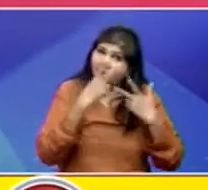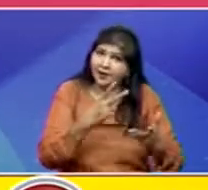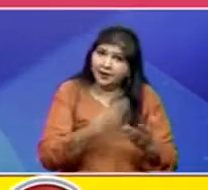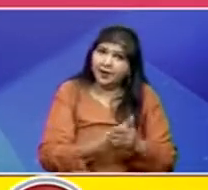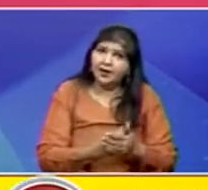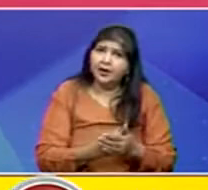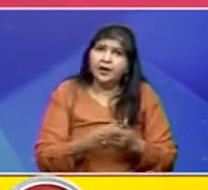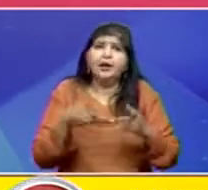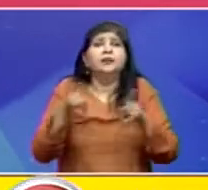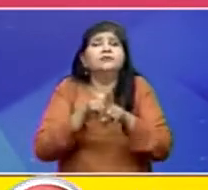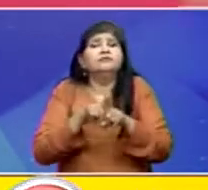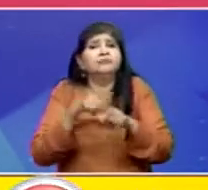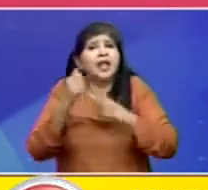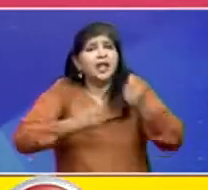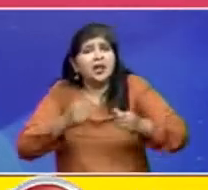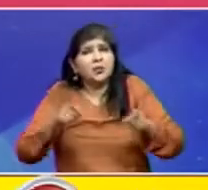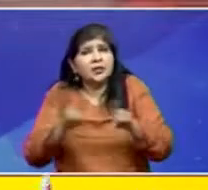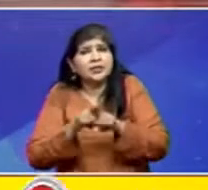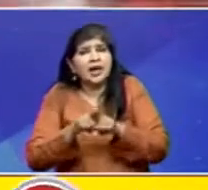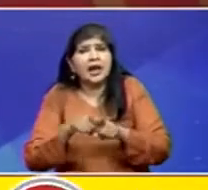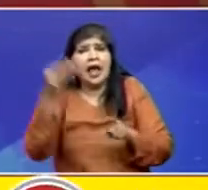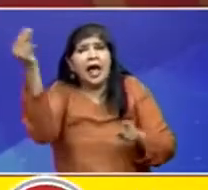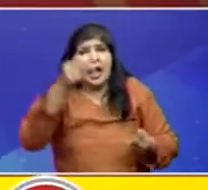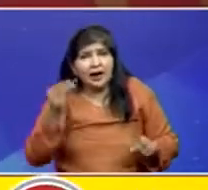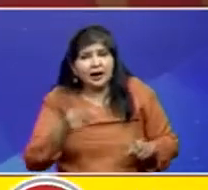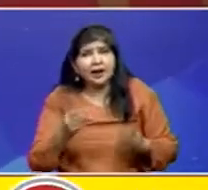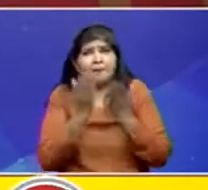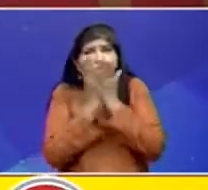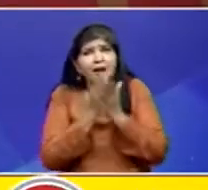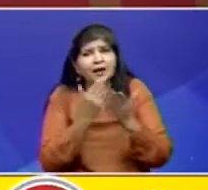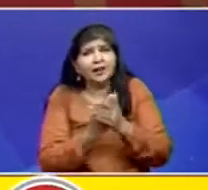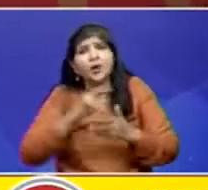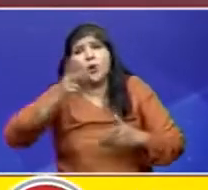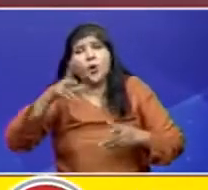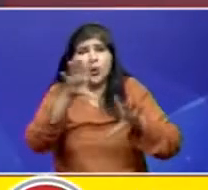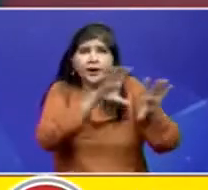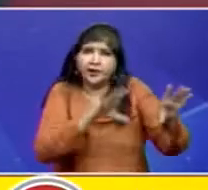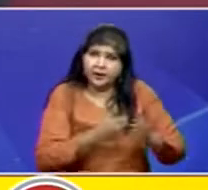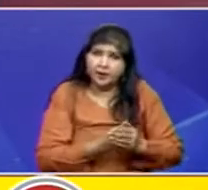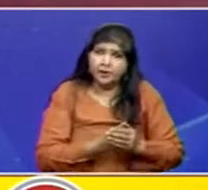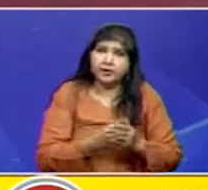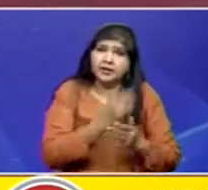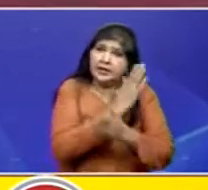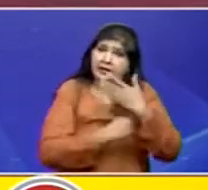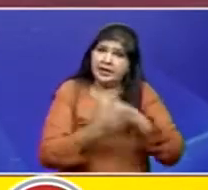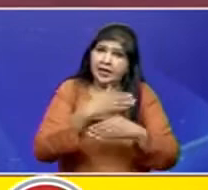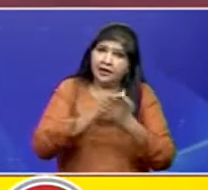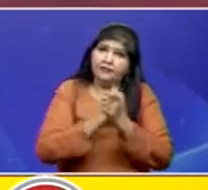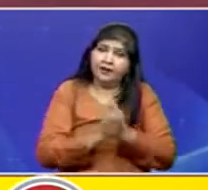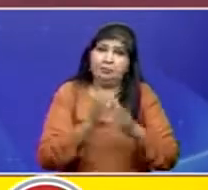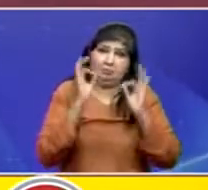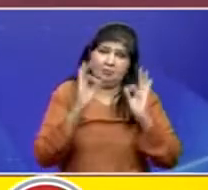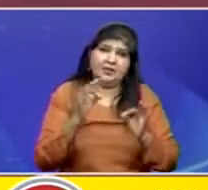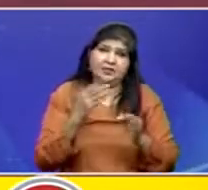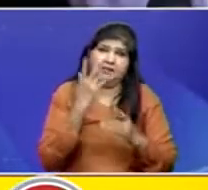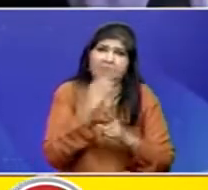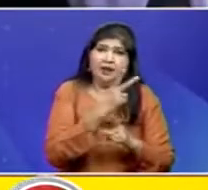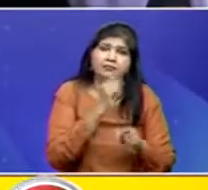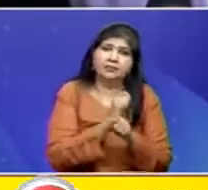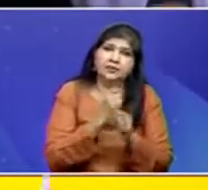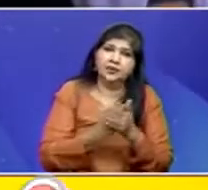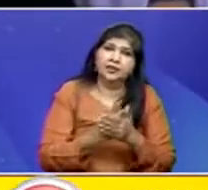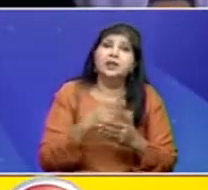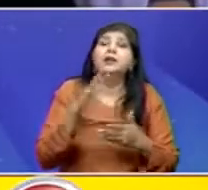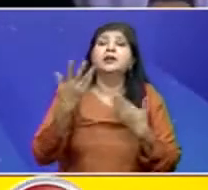आर्ट्स अकडेमिक्स और दुसरे कई खेत्रों में दिव्यांग साथिक कमाल कर रहे हैं